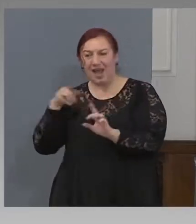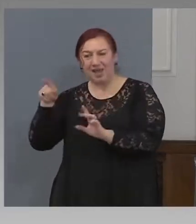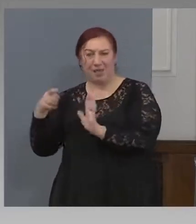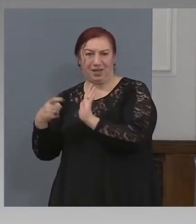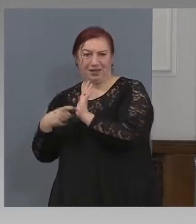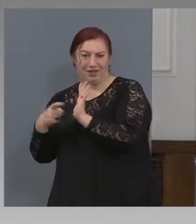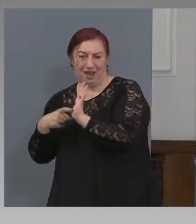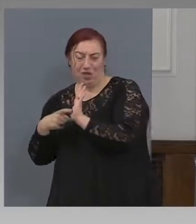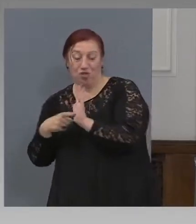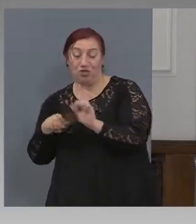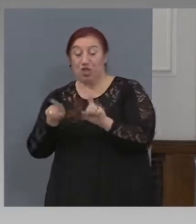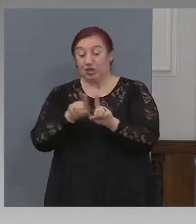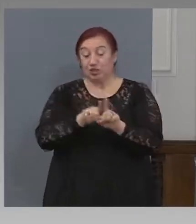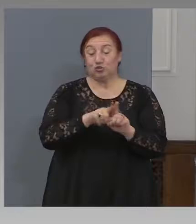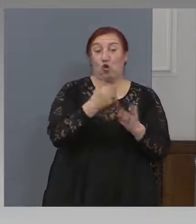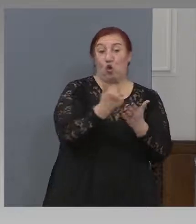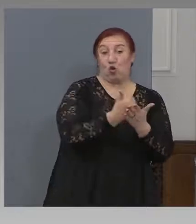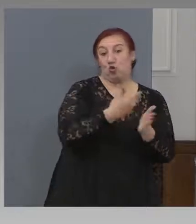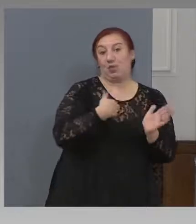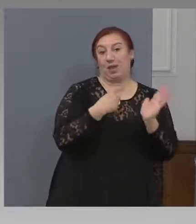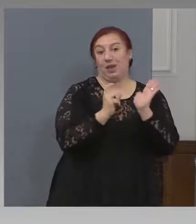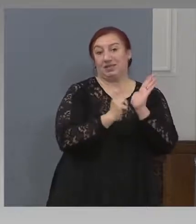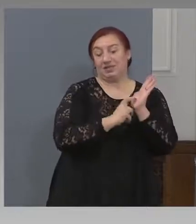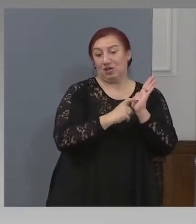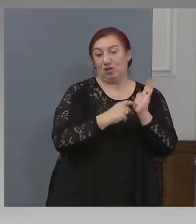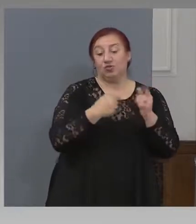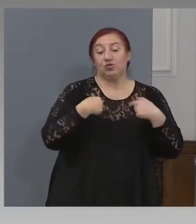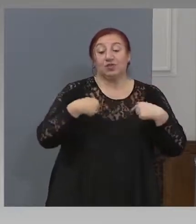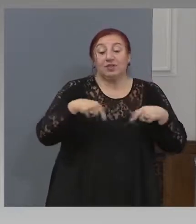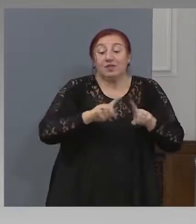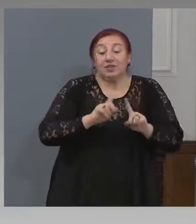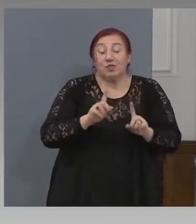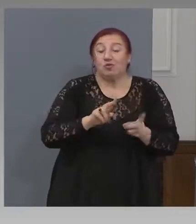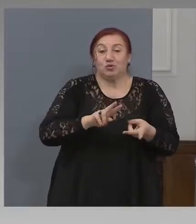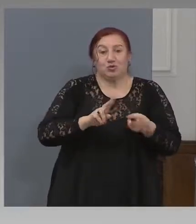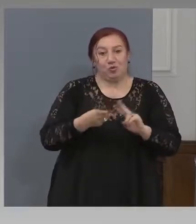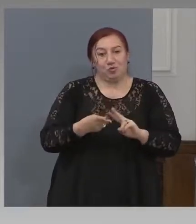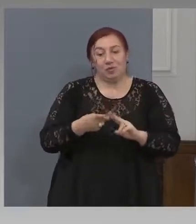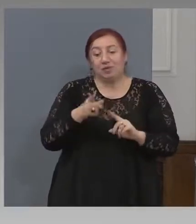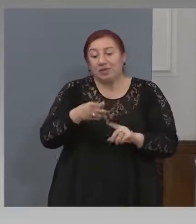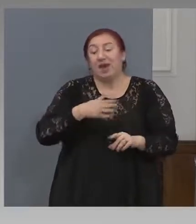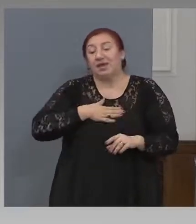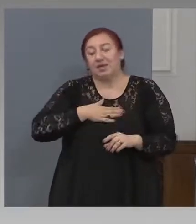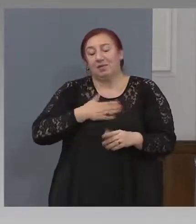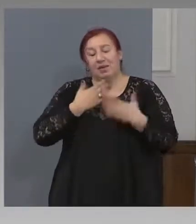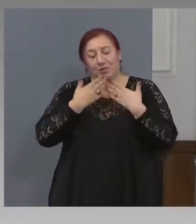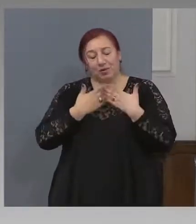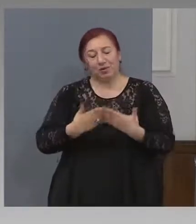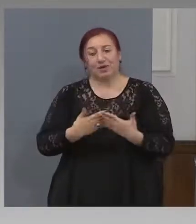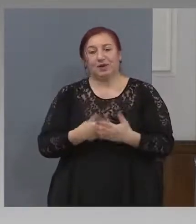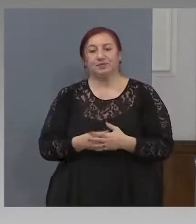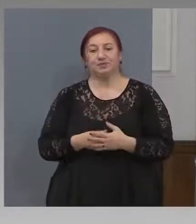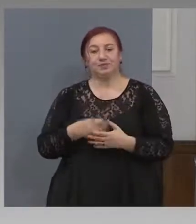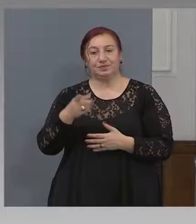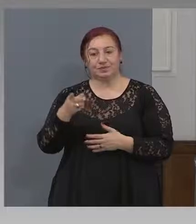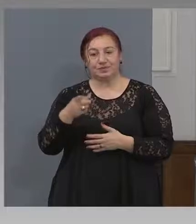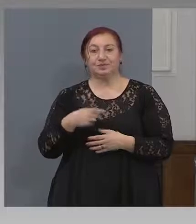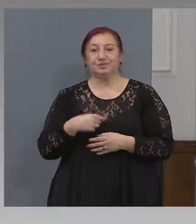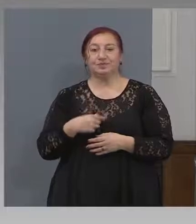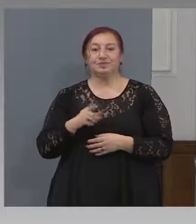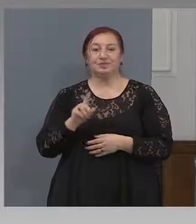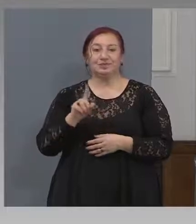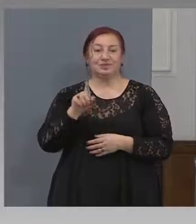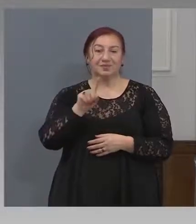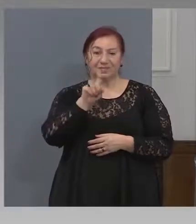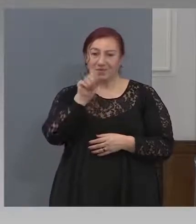И ние не можем да ги променим тези закони. Те просто съществуват. Благодаря ви. Може ли само, извинявай,